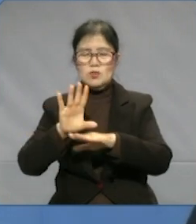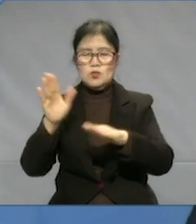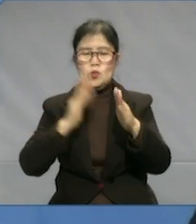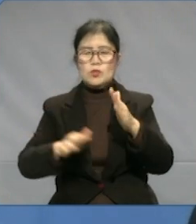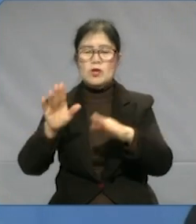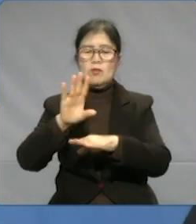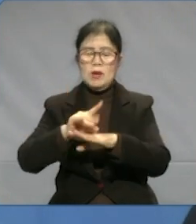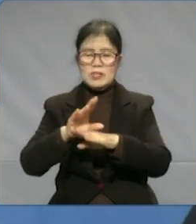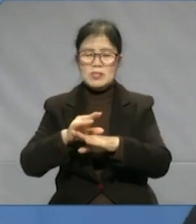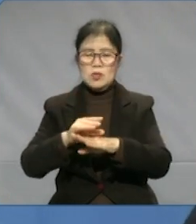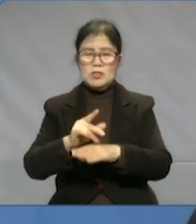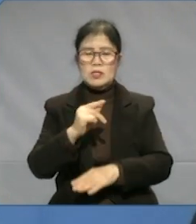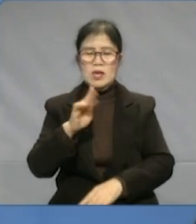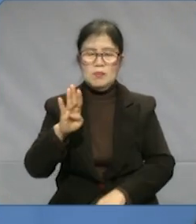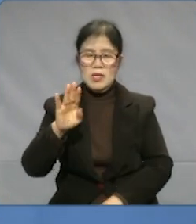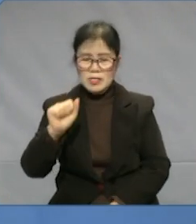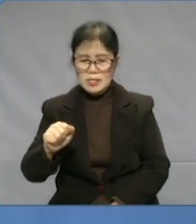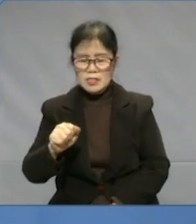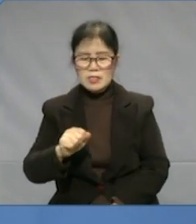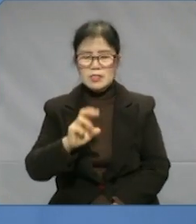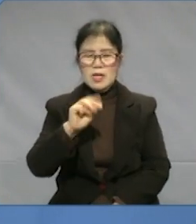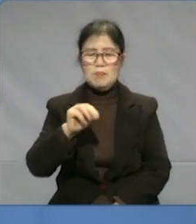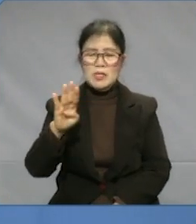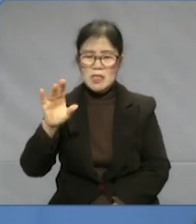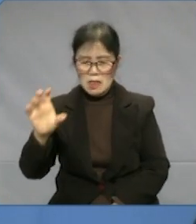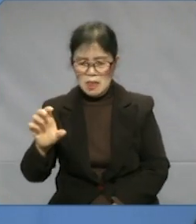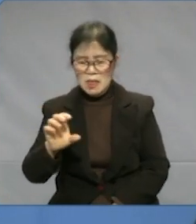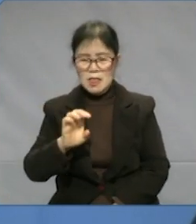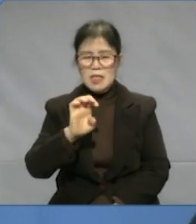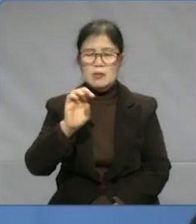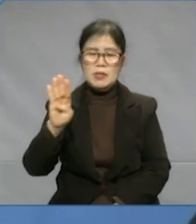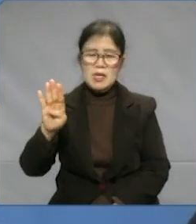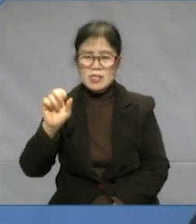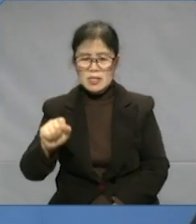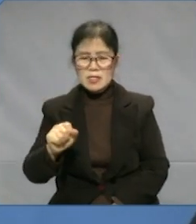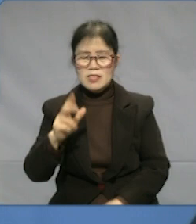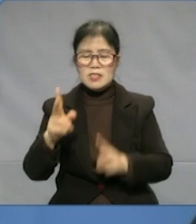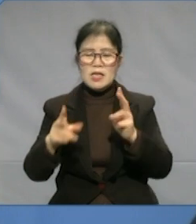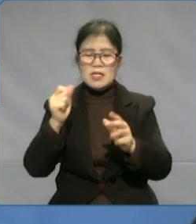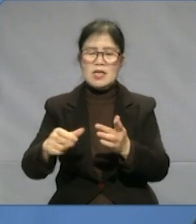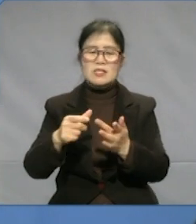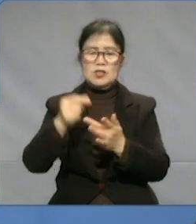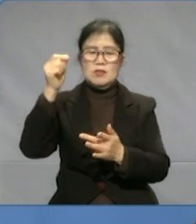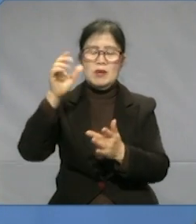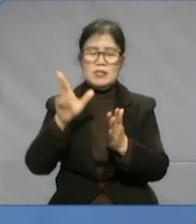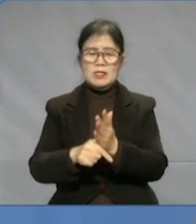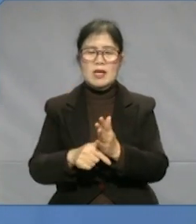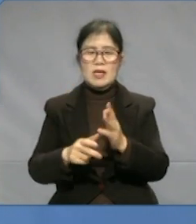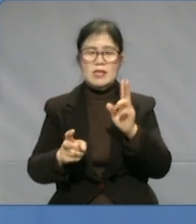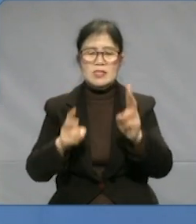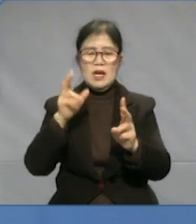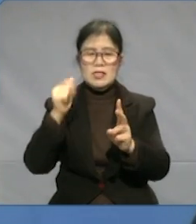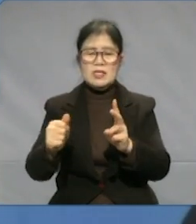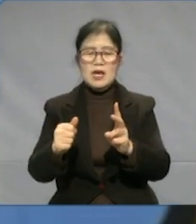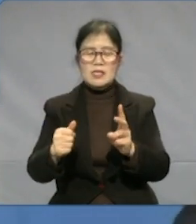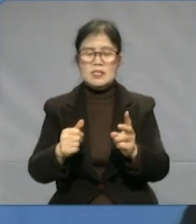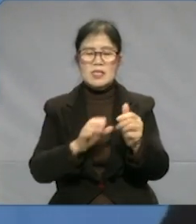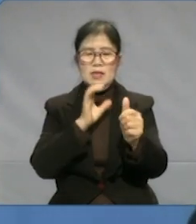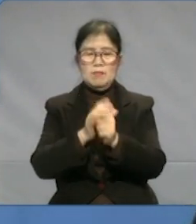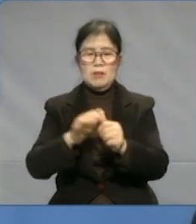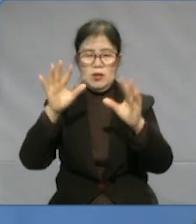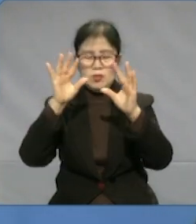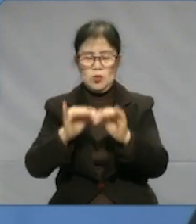공영방송 즉 KBS MBC EBS 사장을 선임할 때 사장